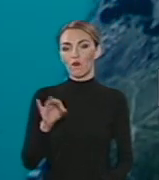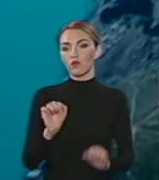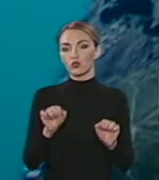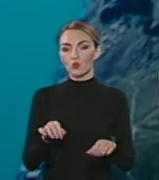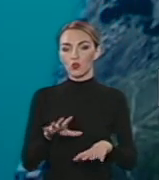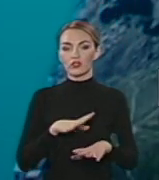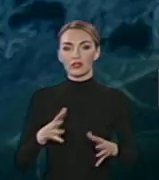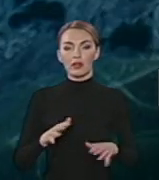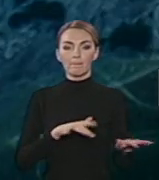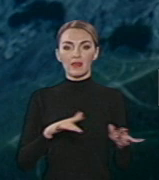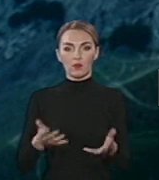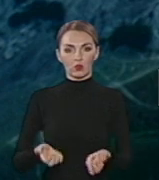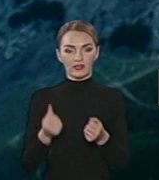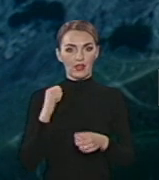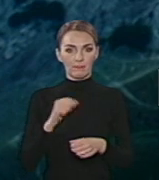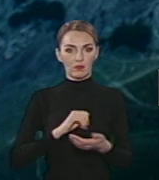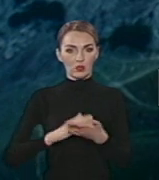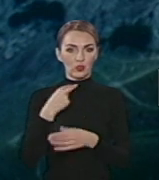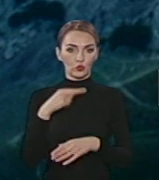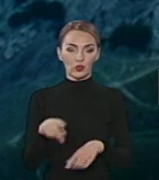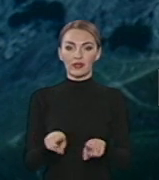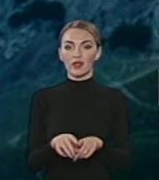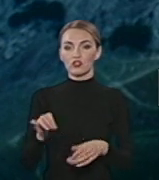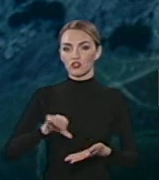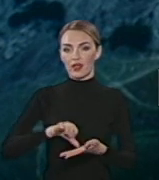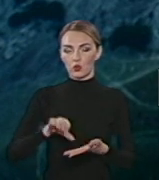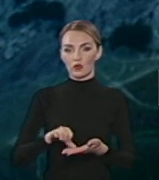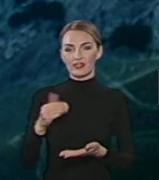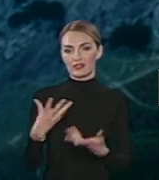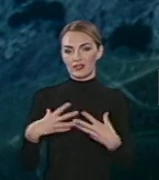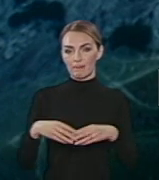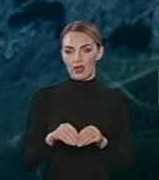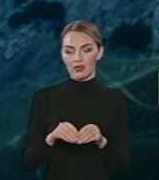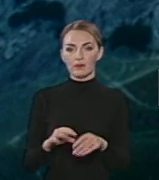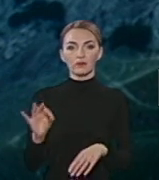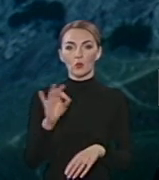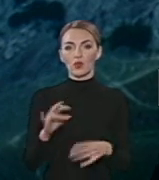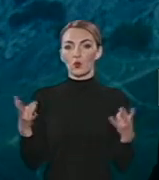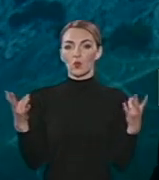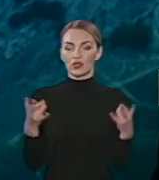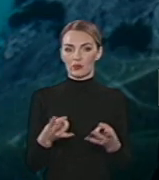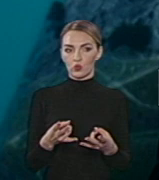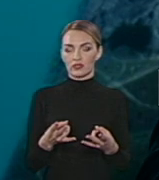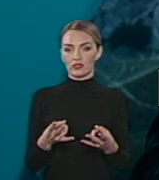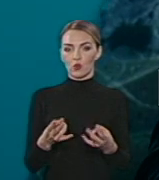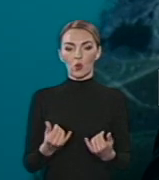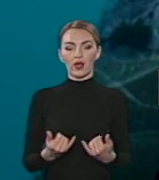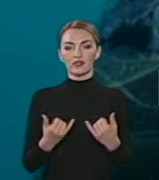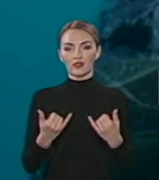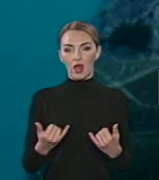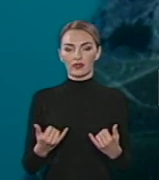мерах поддержки как самих политзаключенных, так и членов их семей, о необходимости